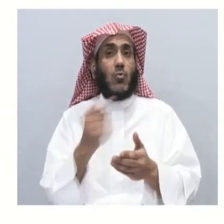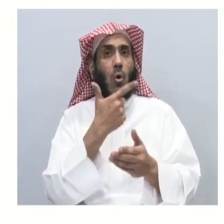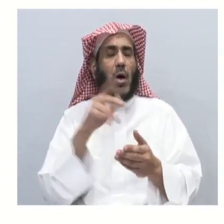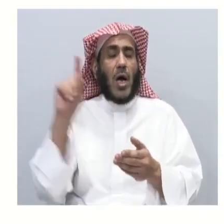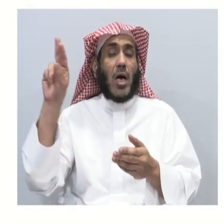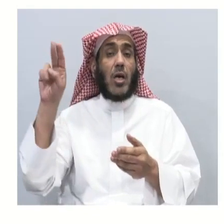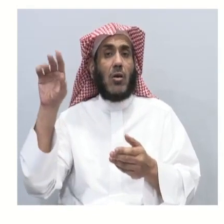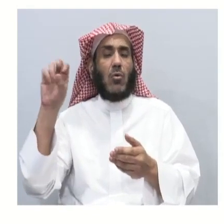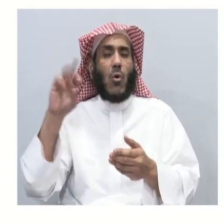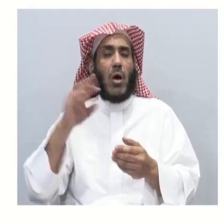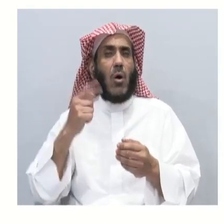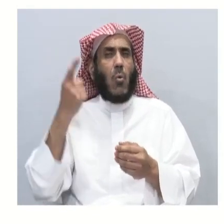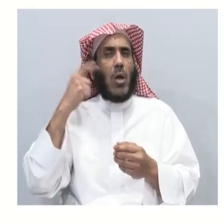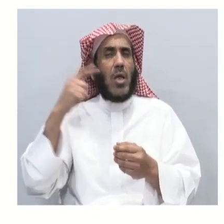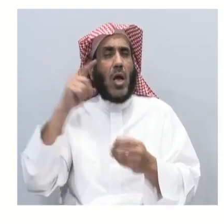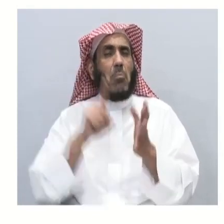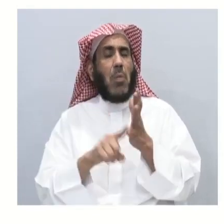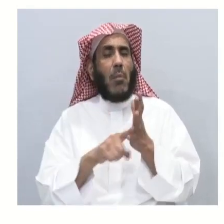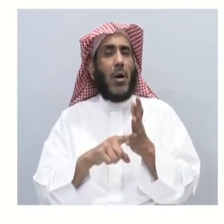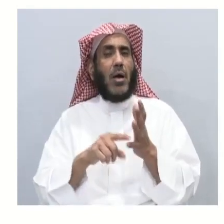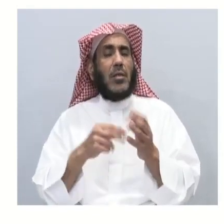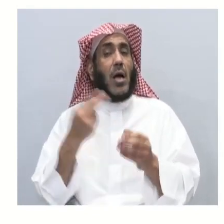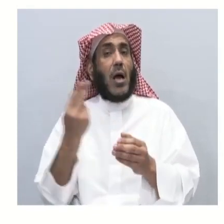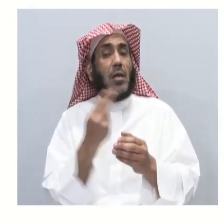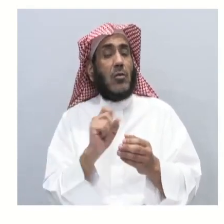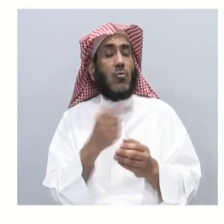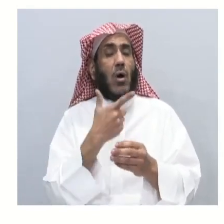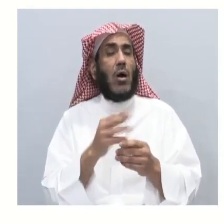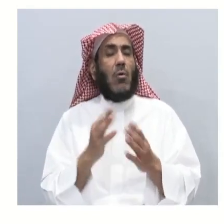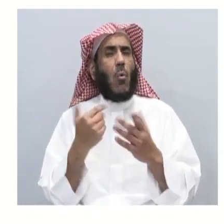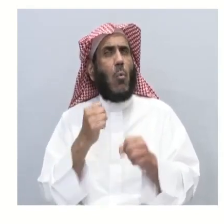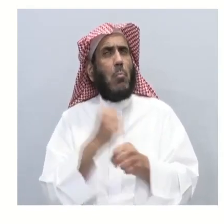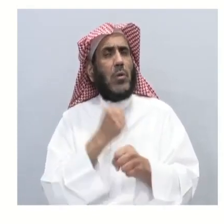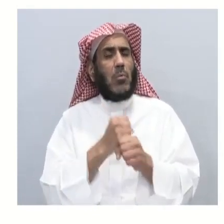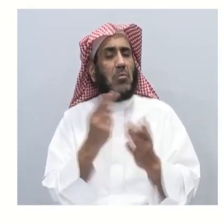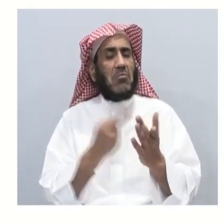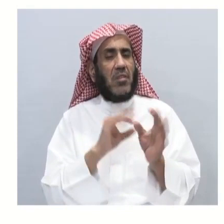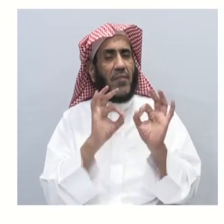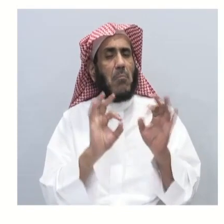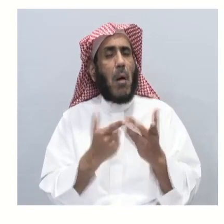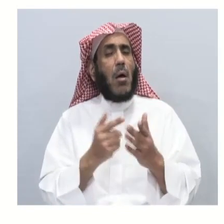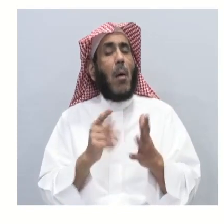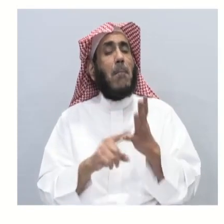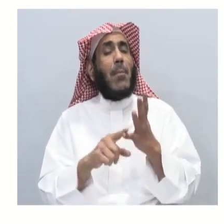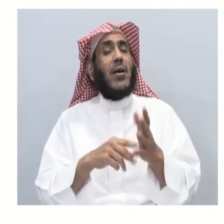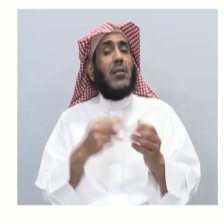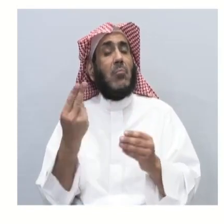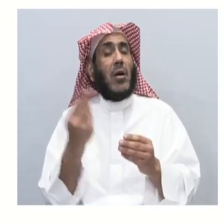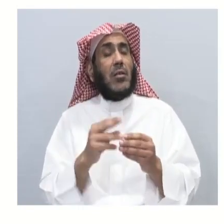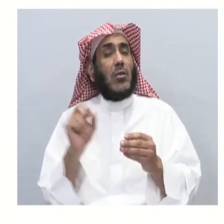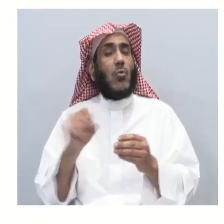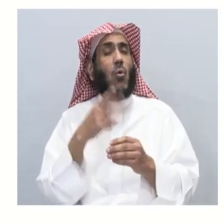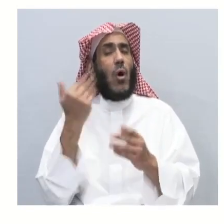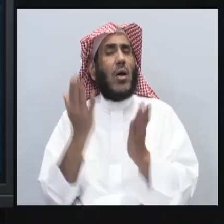وأتذكر مبادئ خط الرقعة وأقوم بتطبيقها. فما هي مبادئ خط الرقعة؟